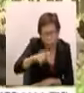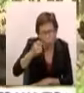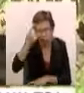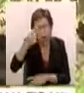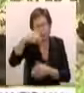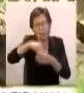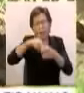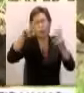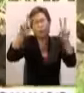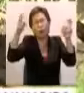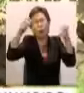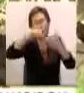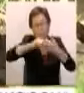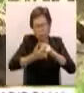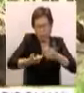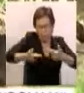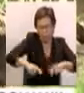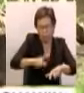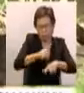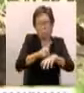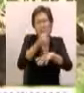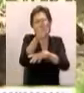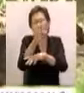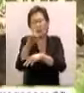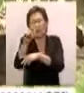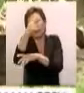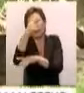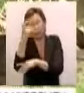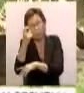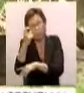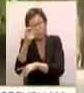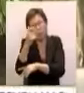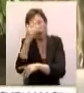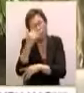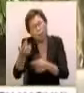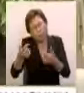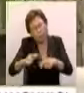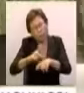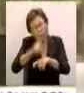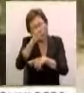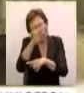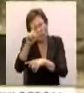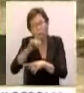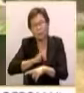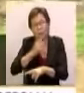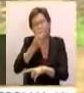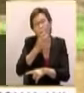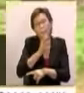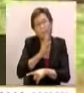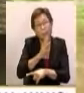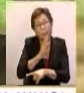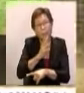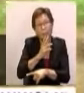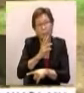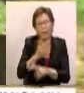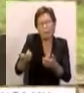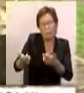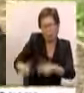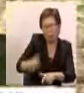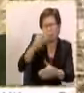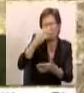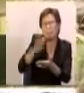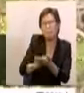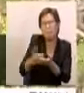dalam konteks isu yang berlaku di FELDA, ekoran daripada apa yang saya sebut sebagai tragedi